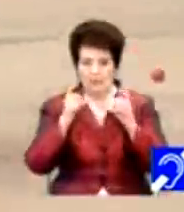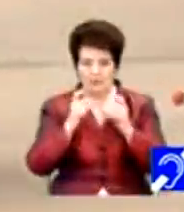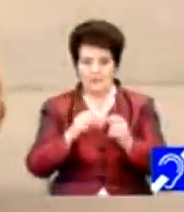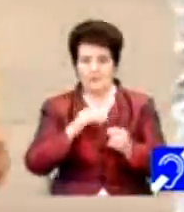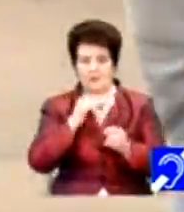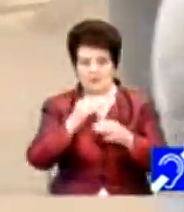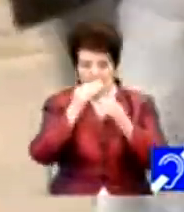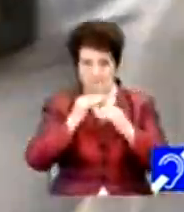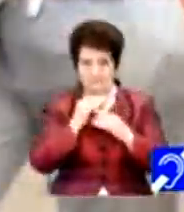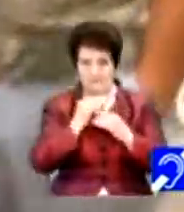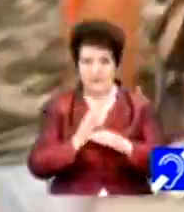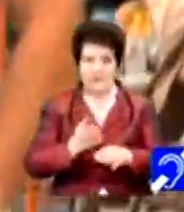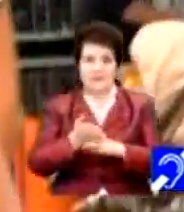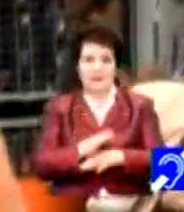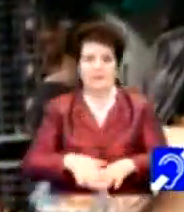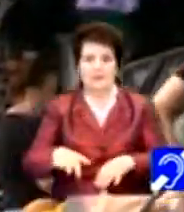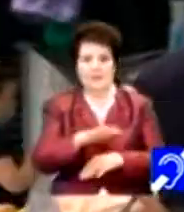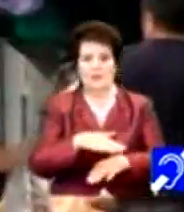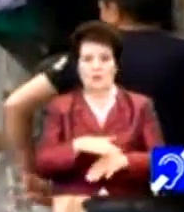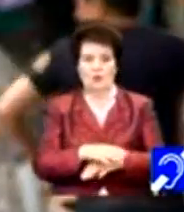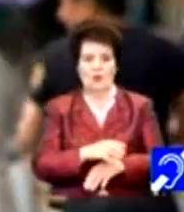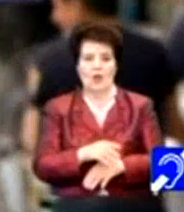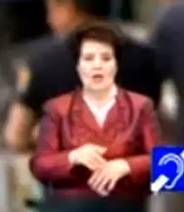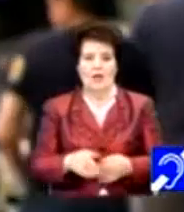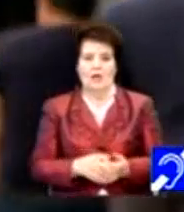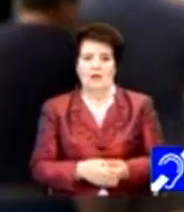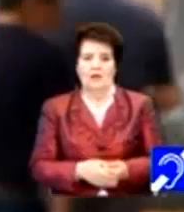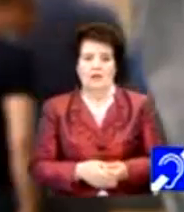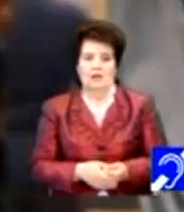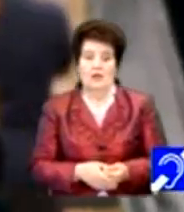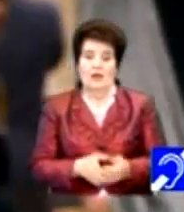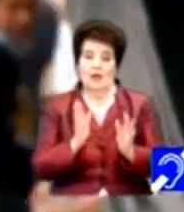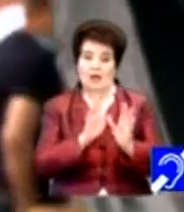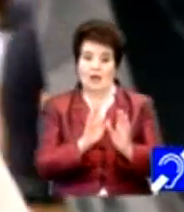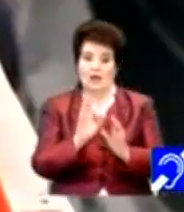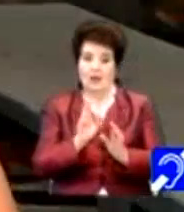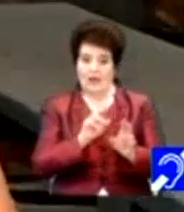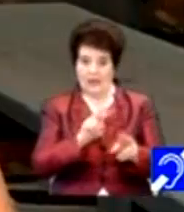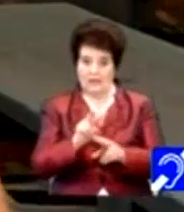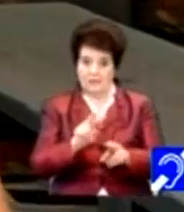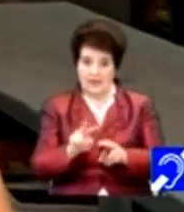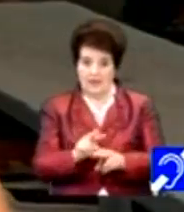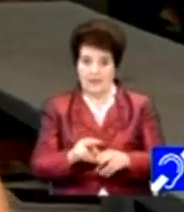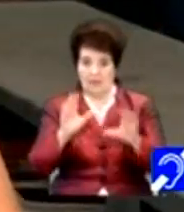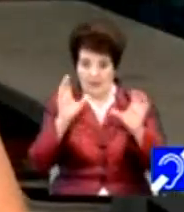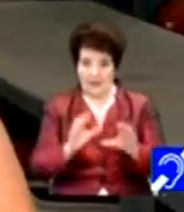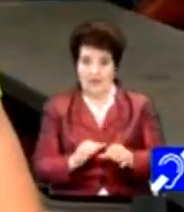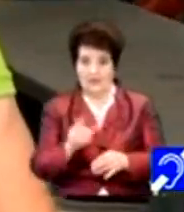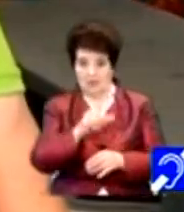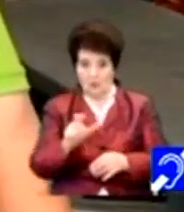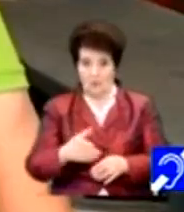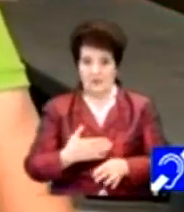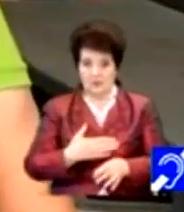barbă imediat cum se văd intrați pe teritoriul pieței. Respectă legea așa cum scrie, da. Lumea și